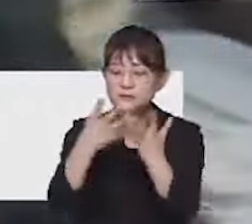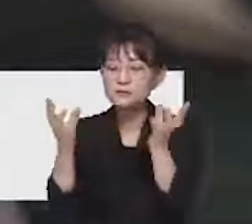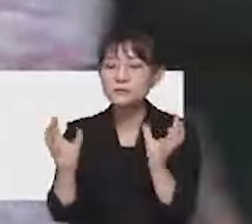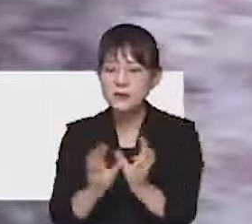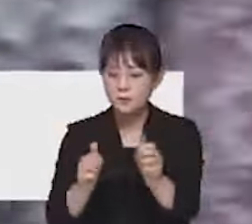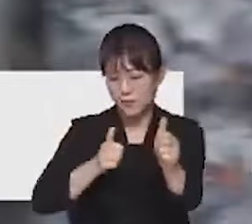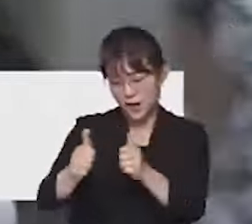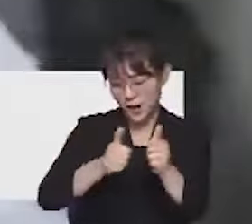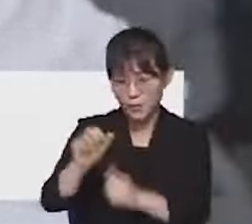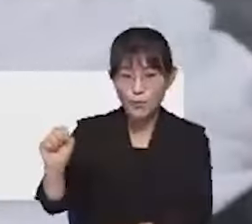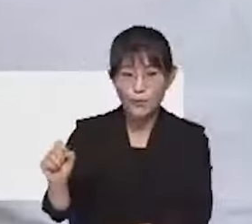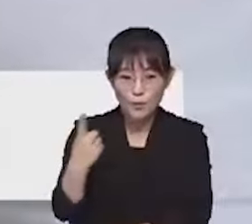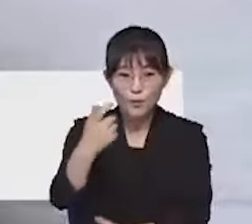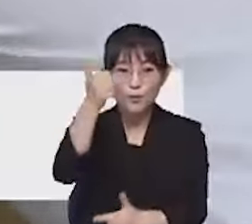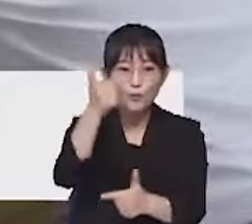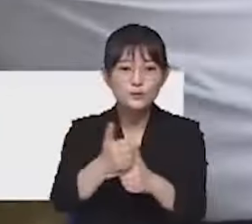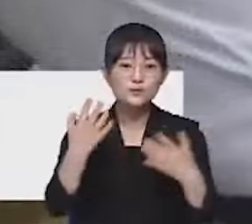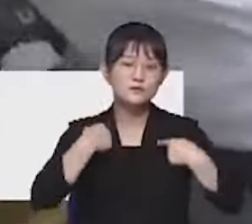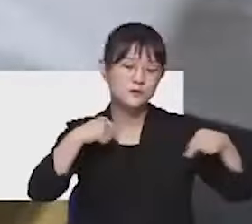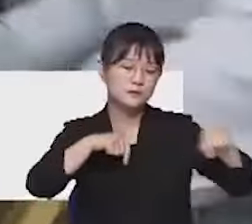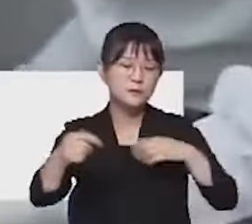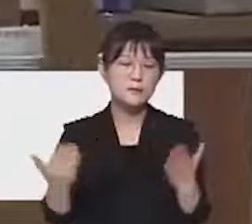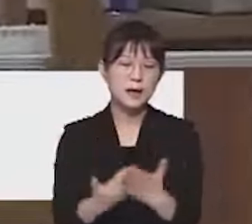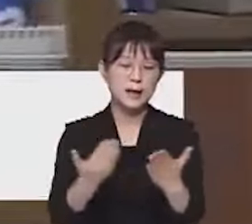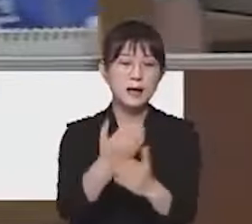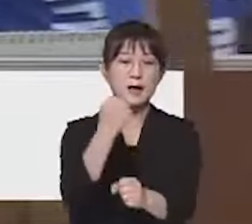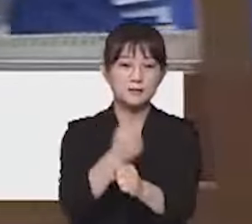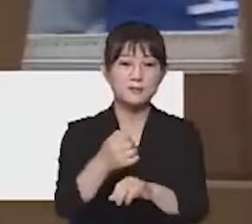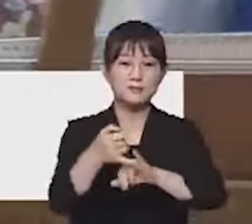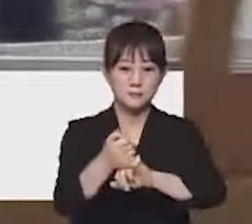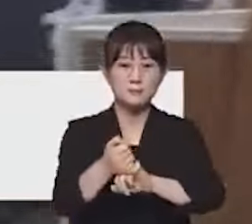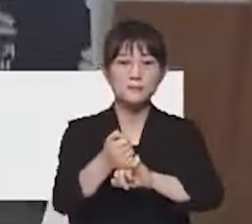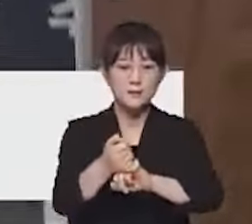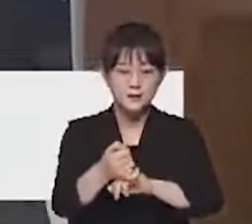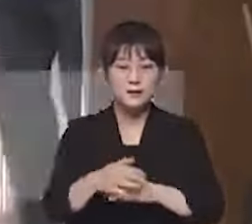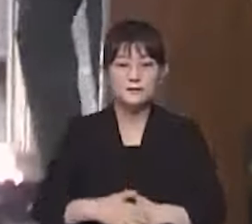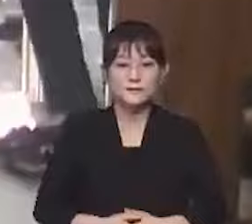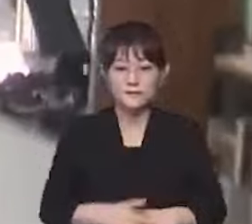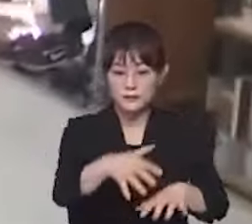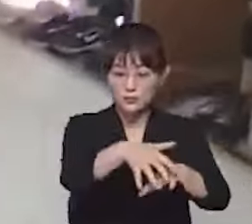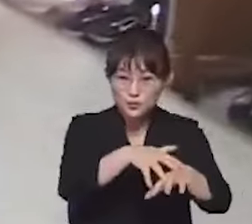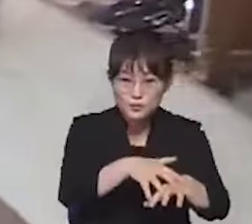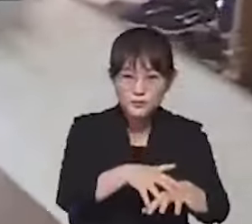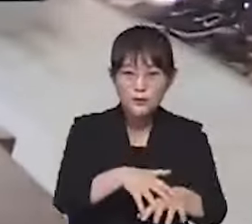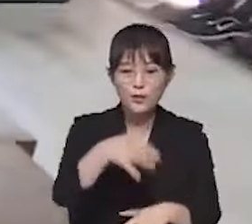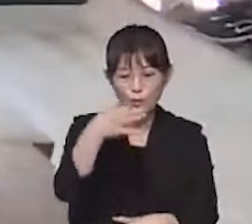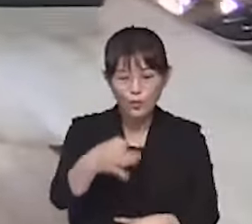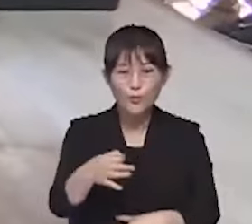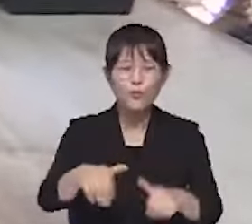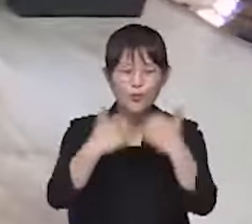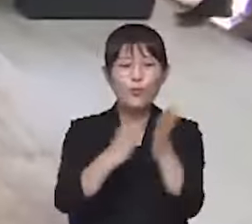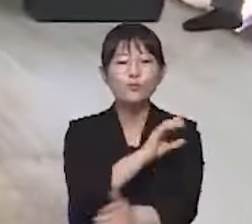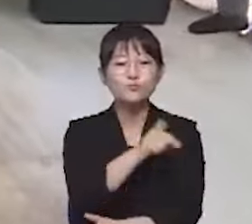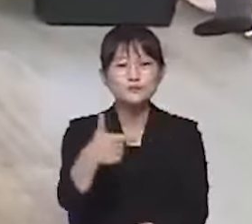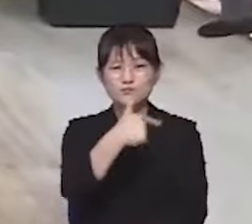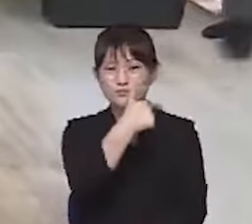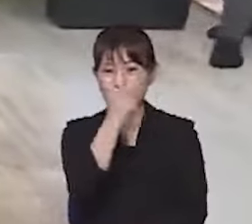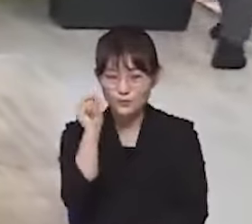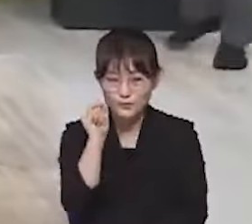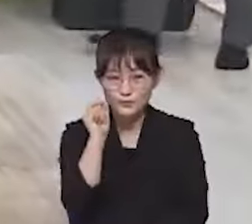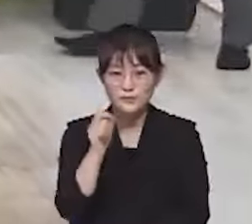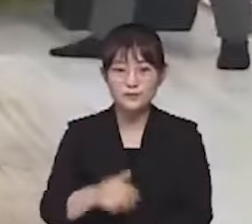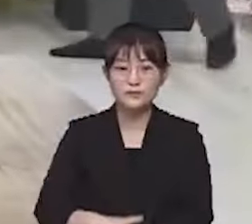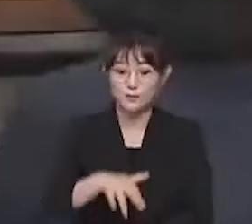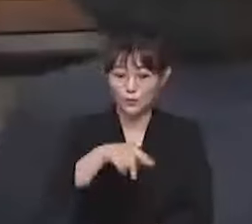통해 호남 정치 발전을 이뤄내겠다고 거듭 강조했습니다. 조직이나 자금 등 모든 것이 부족하다며 조